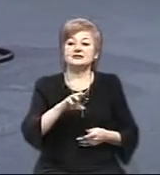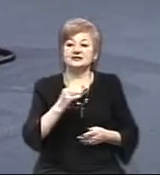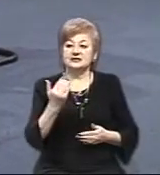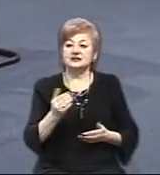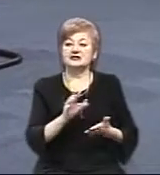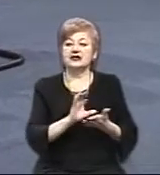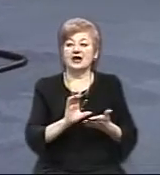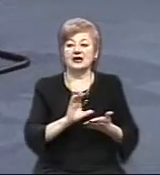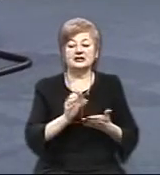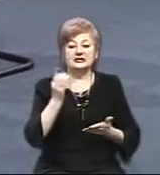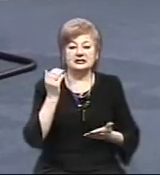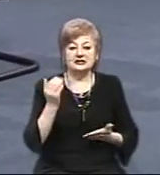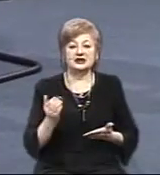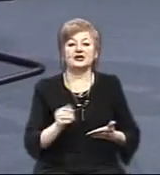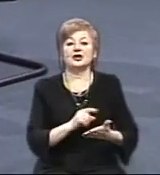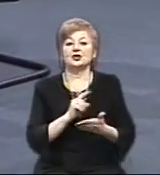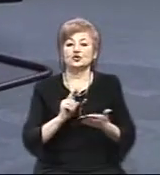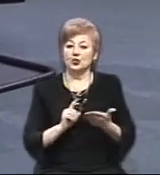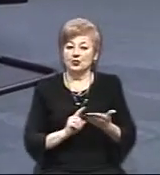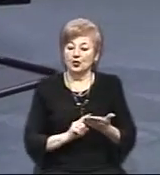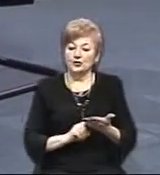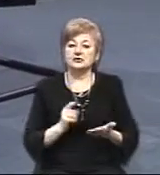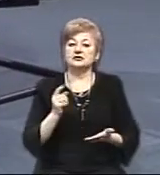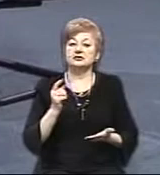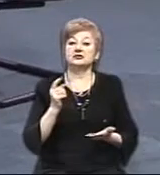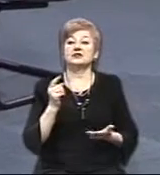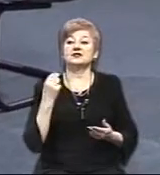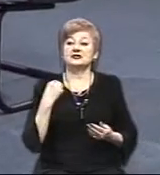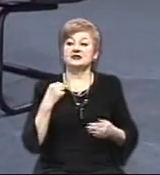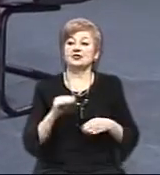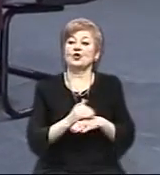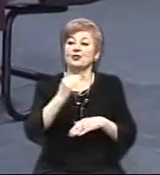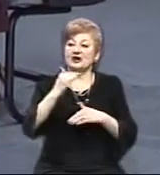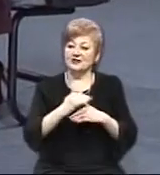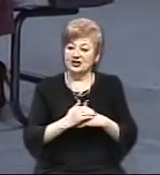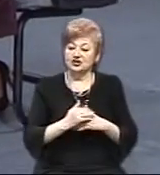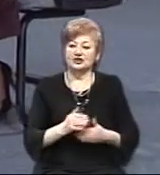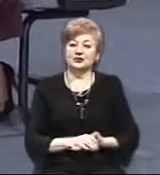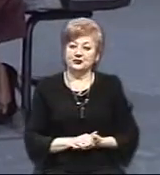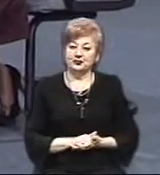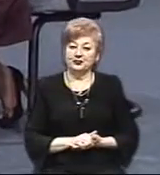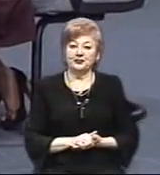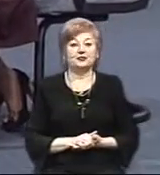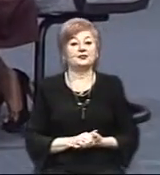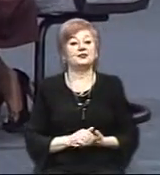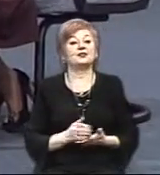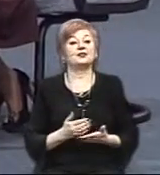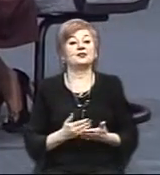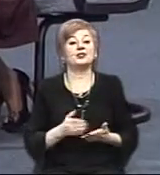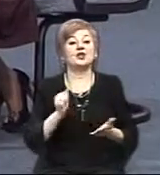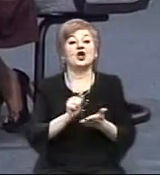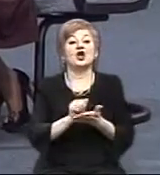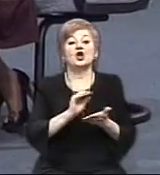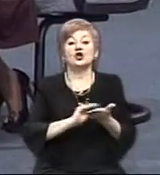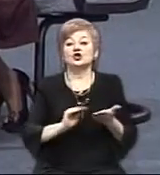Міністерства соцполітики з питань внутрішньопереміщених осіб у Запорізькій області. Добрий вечір, Настю. Добрий вечір. І Ірині Коростельовій,